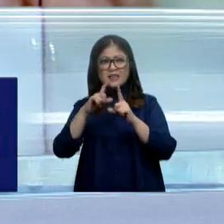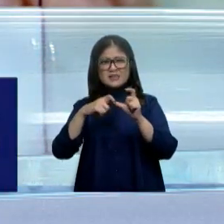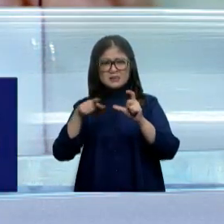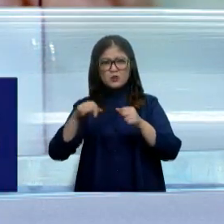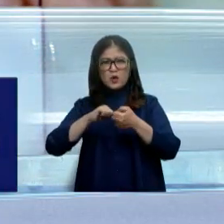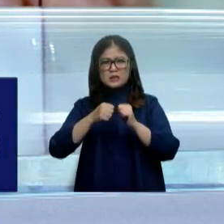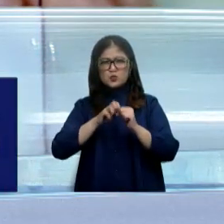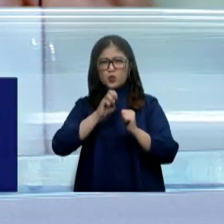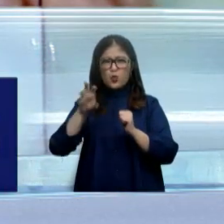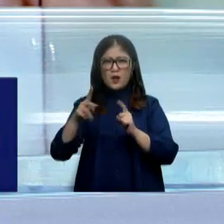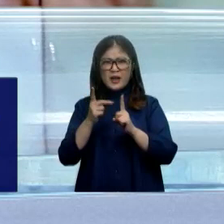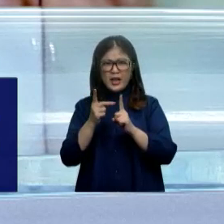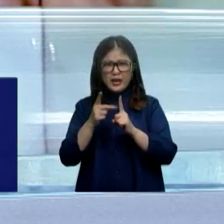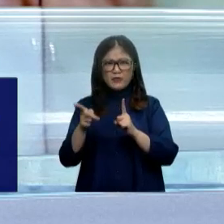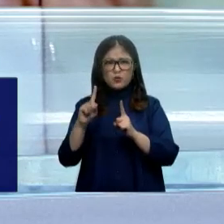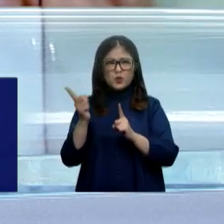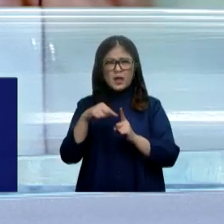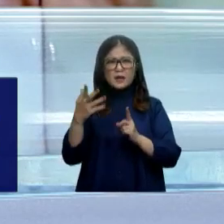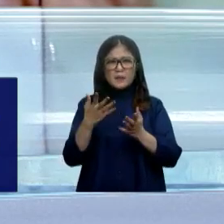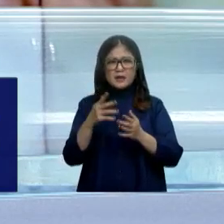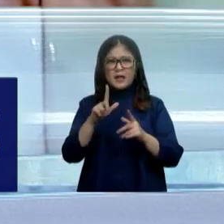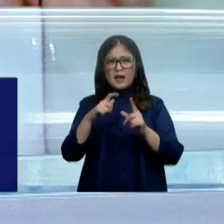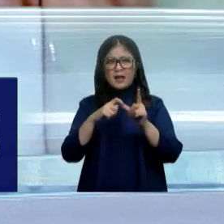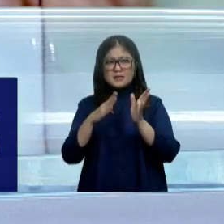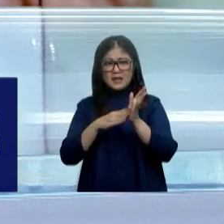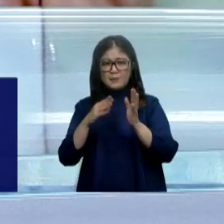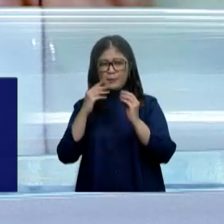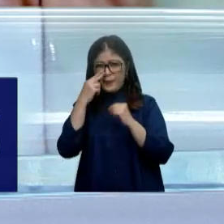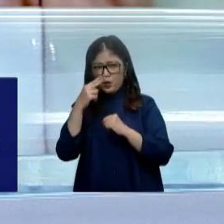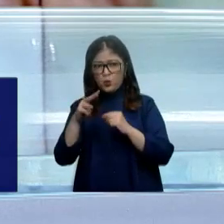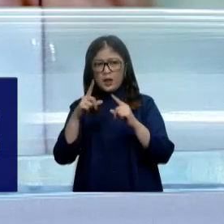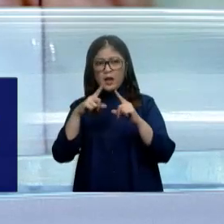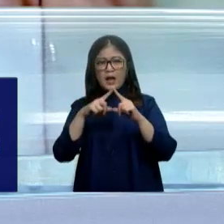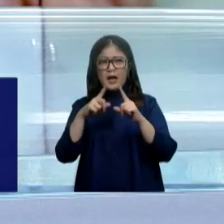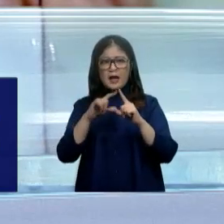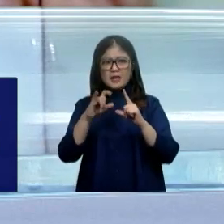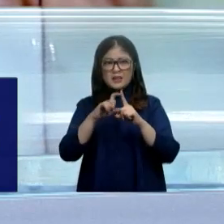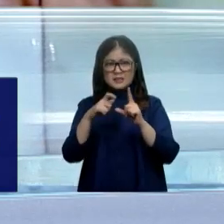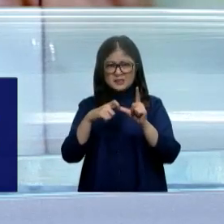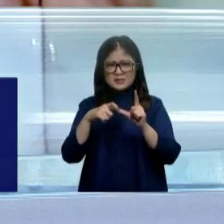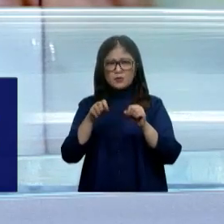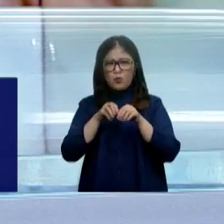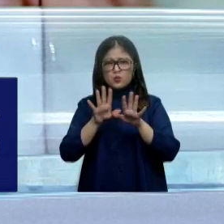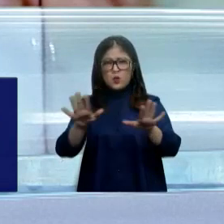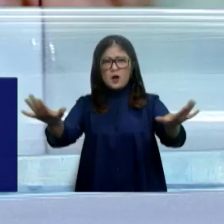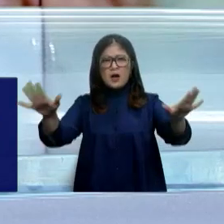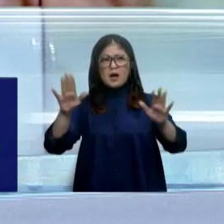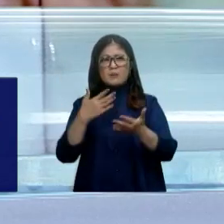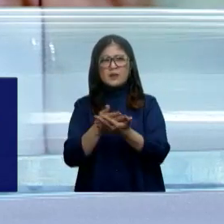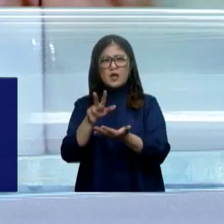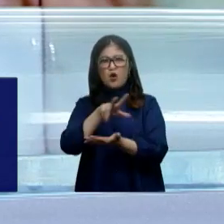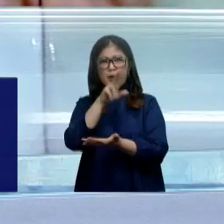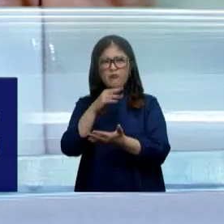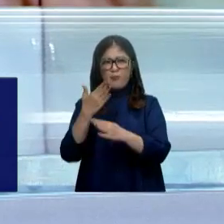dari kajian strategis sebuah LSM Peduli AIDS. Agar penularan HIV/AIDS tidak meluas, LSM tersebut meminta Kominfo untuk